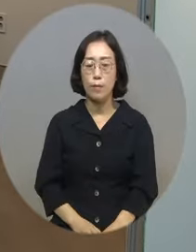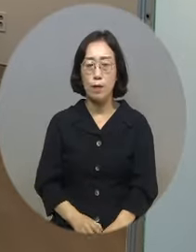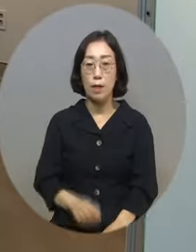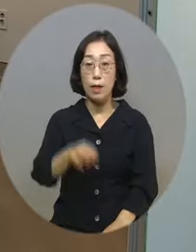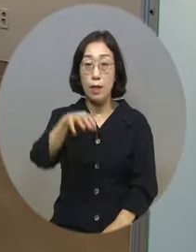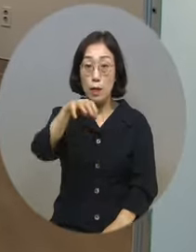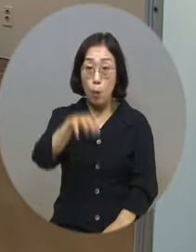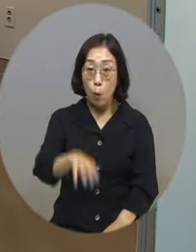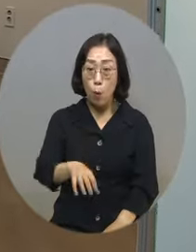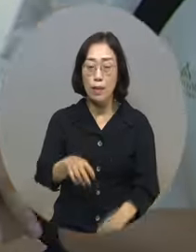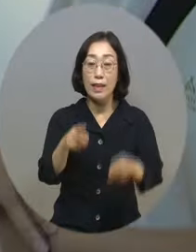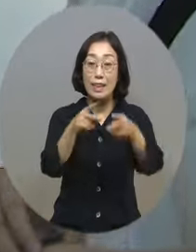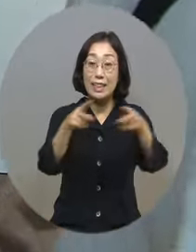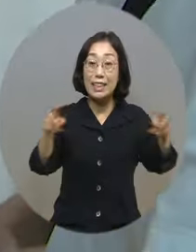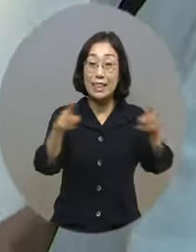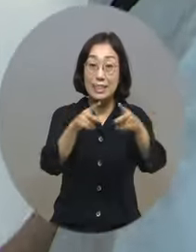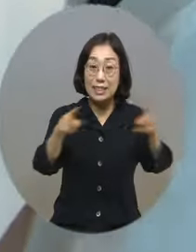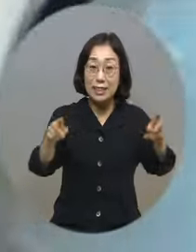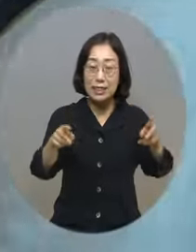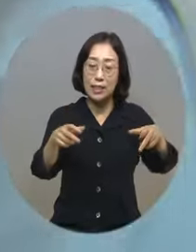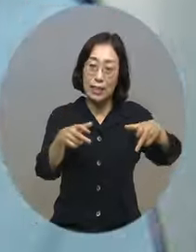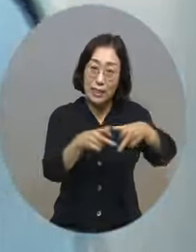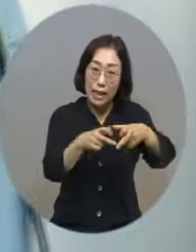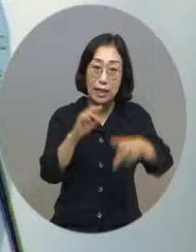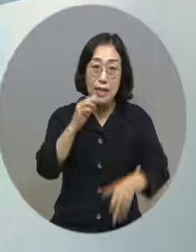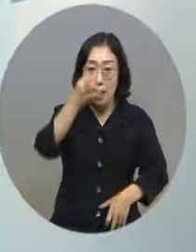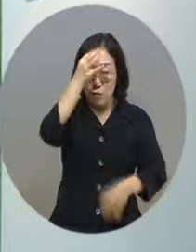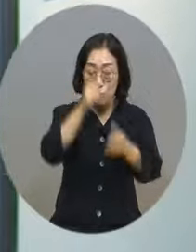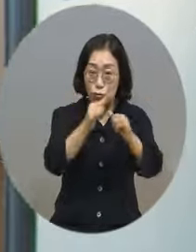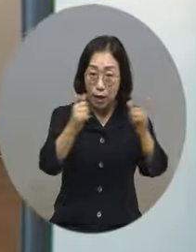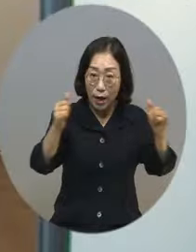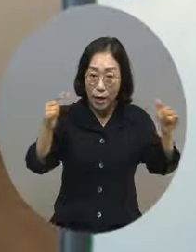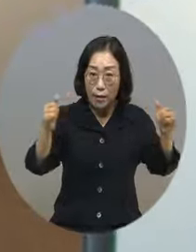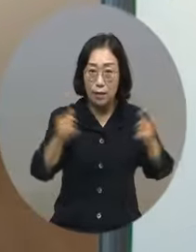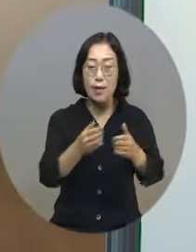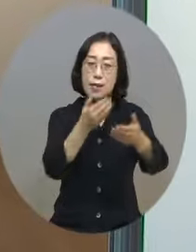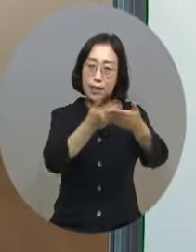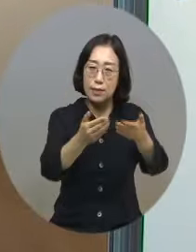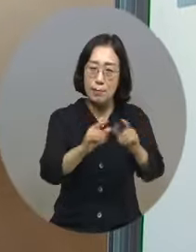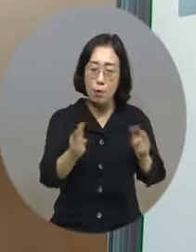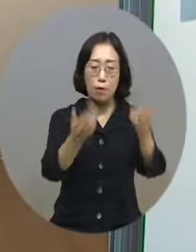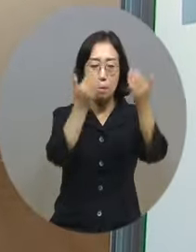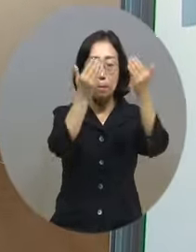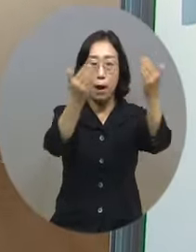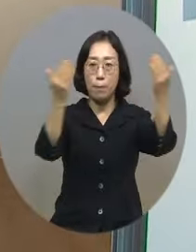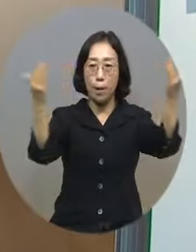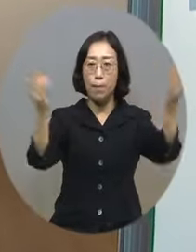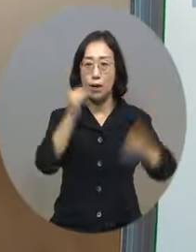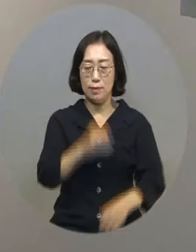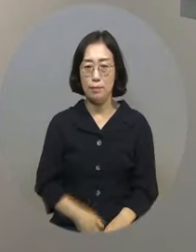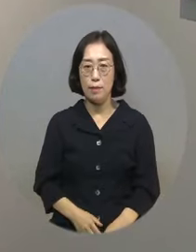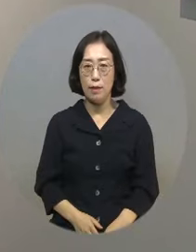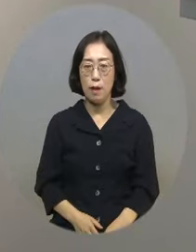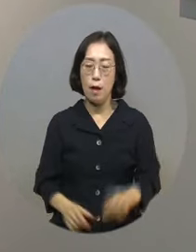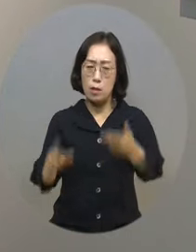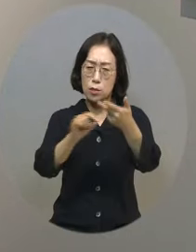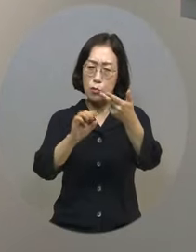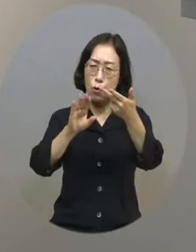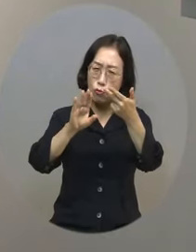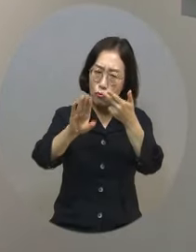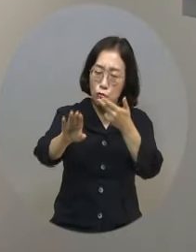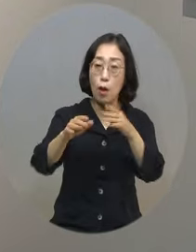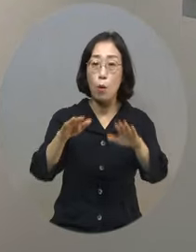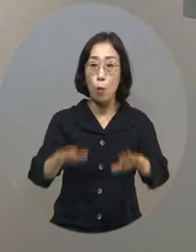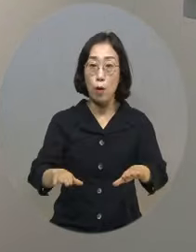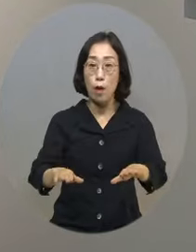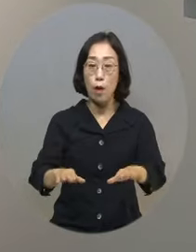올모일산 갤러리 2층에는 여러 장애인 예술가들의 작품이 전시되어 있습니다. 올 하반기 올모 부천점이